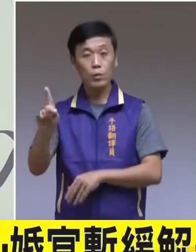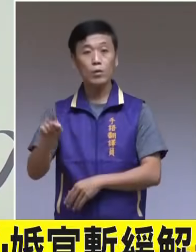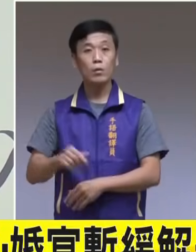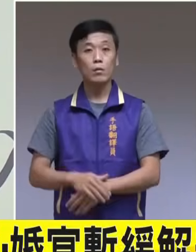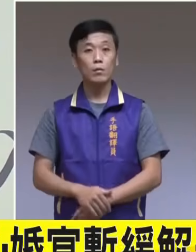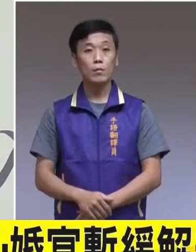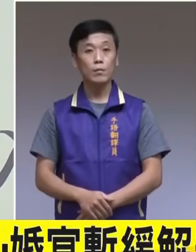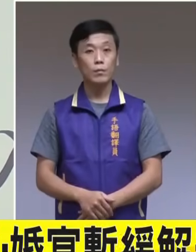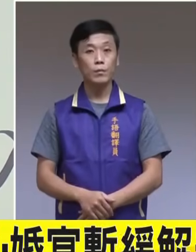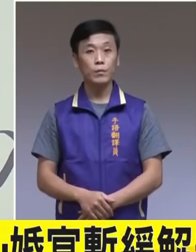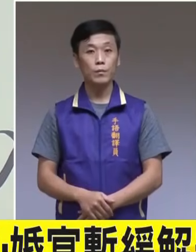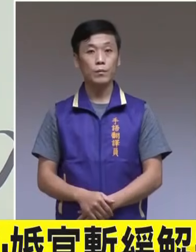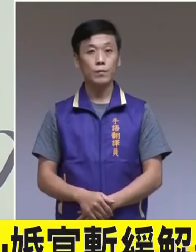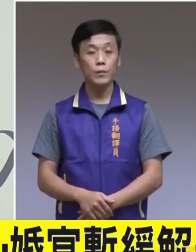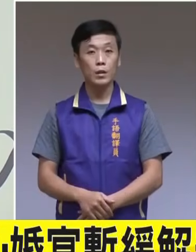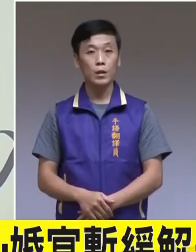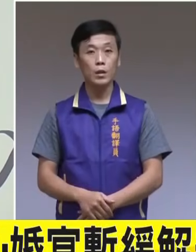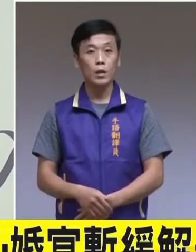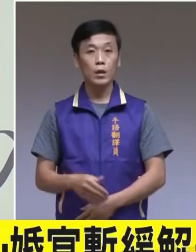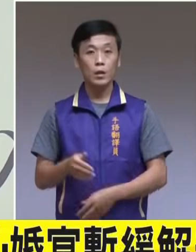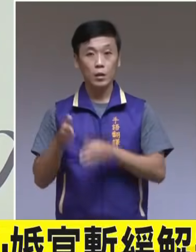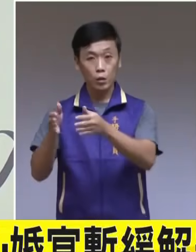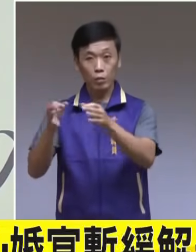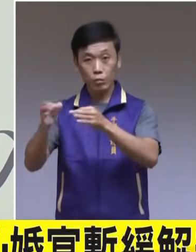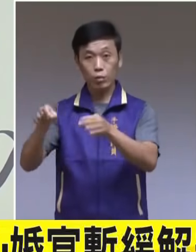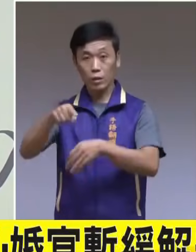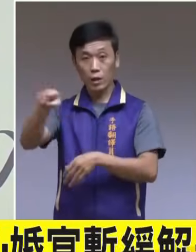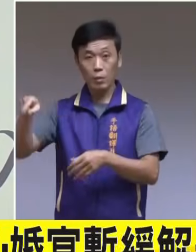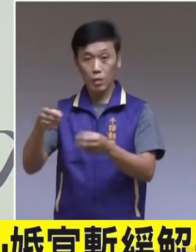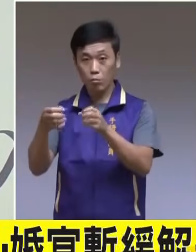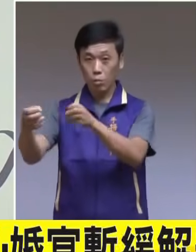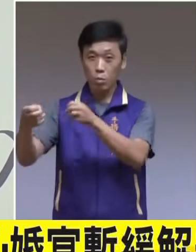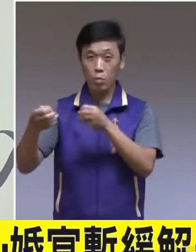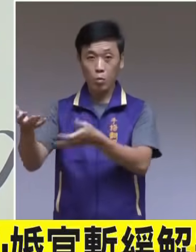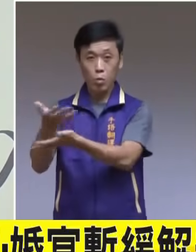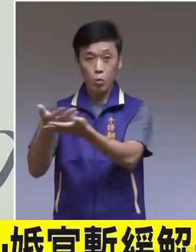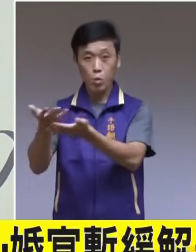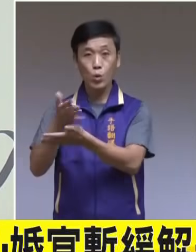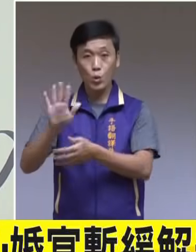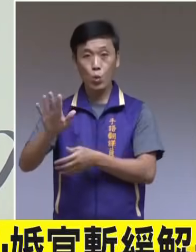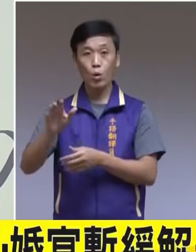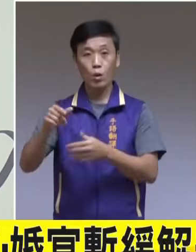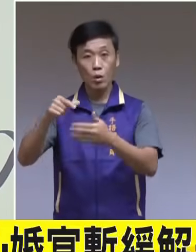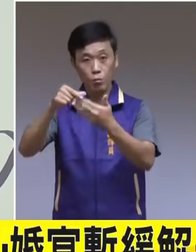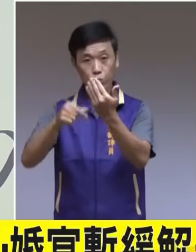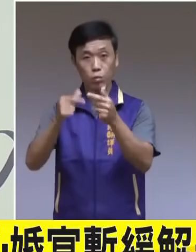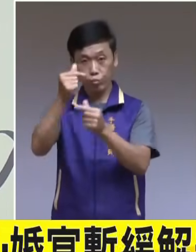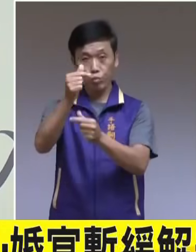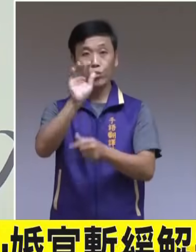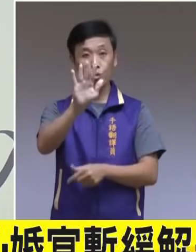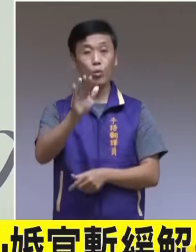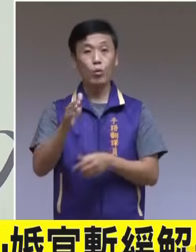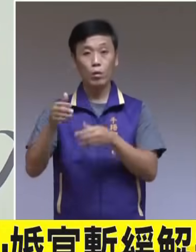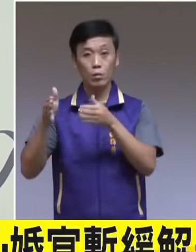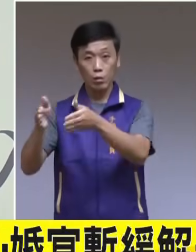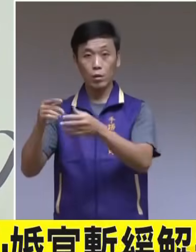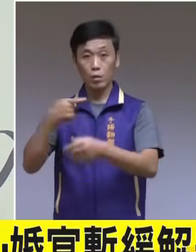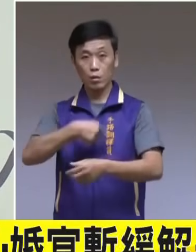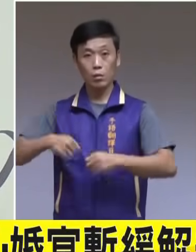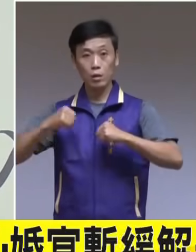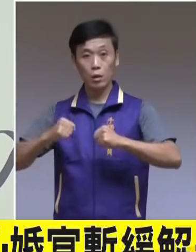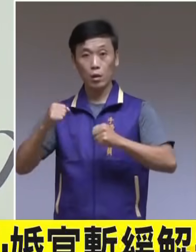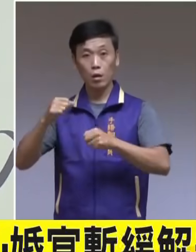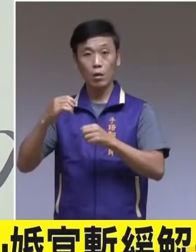经在跟业者沟通的时候都有一个完整的一个规划，所以在健身房的部